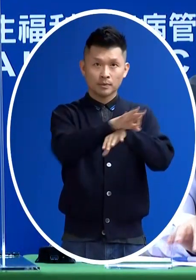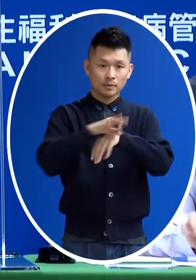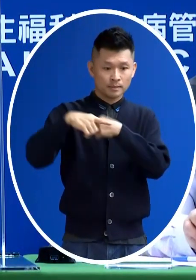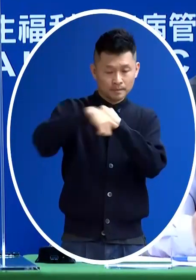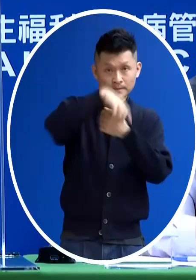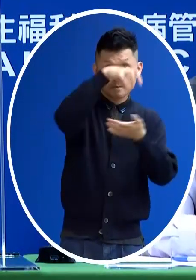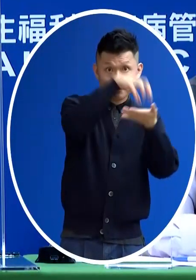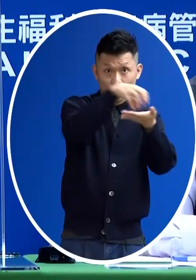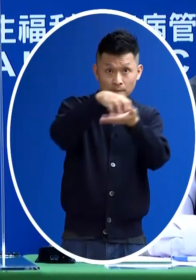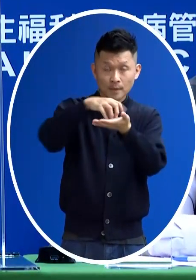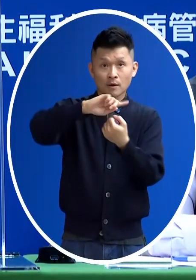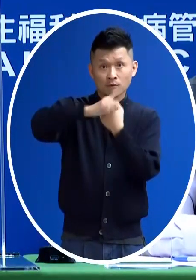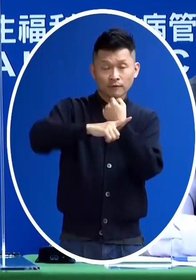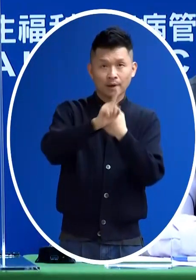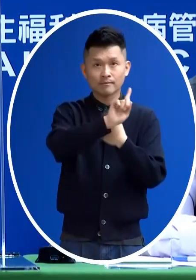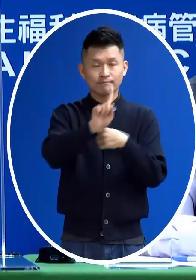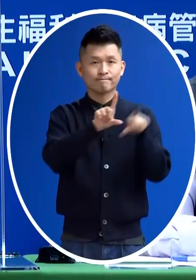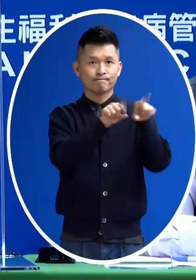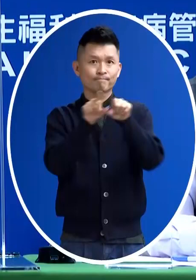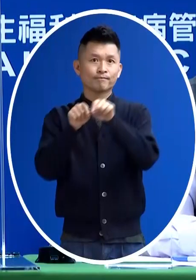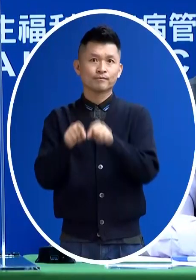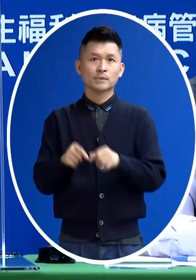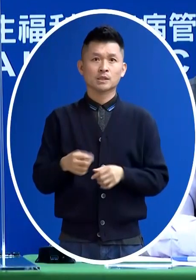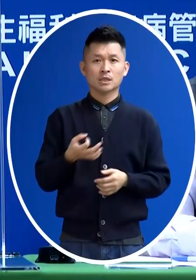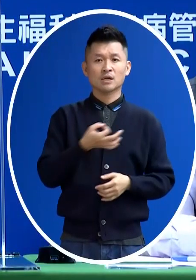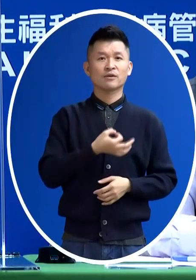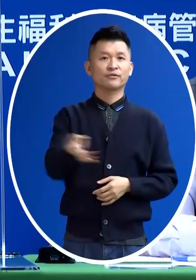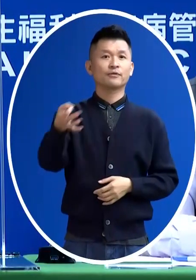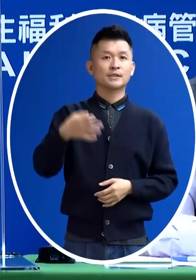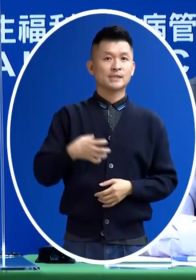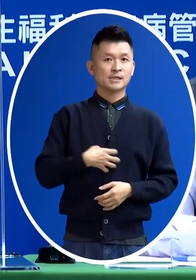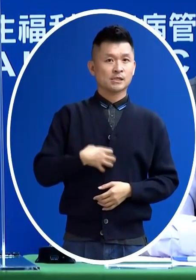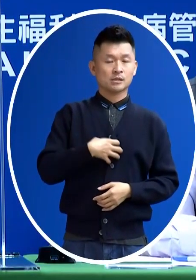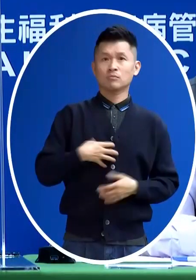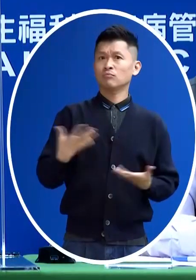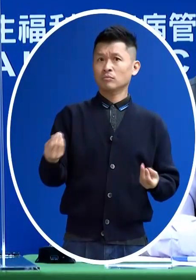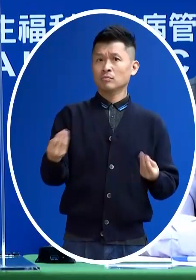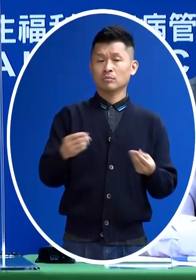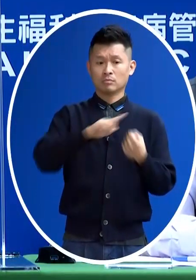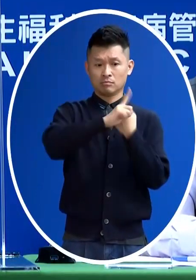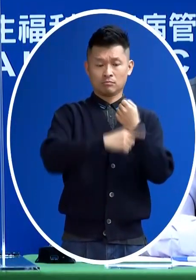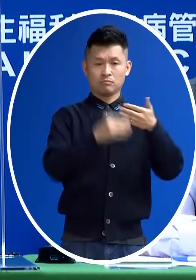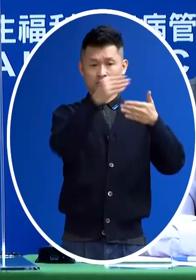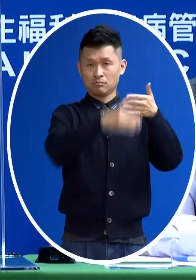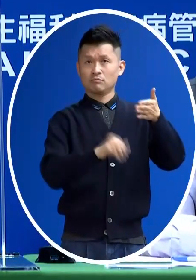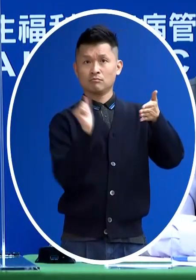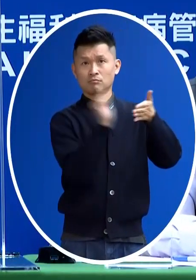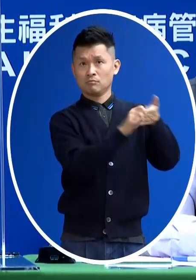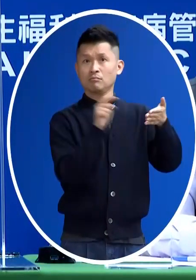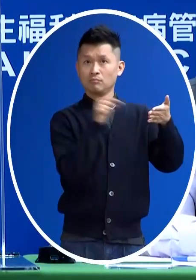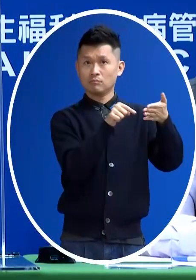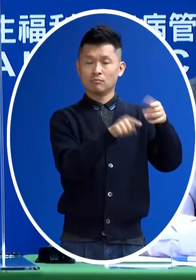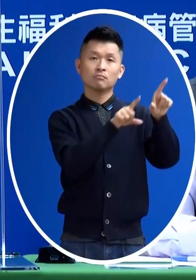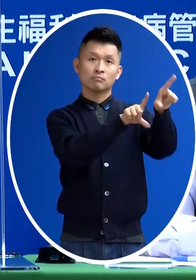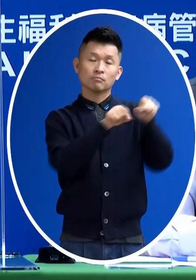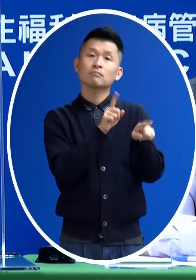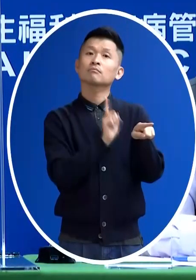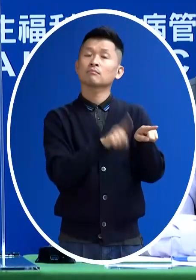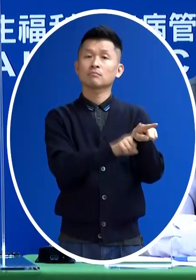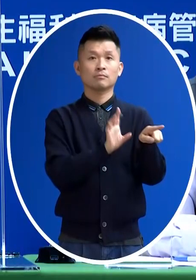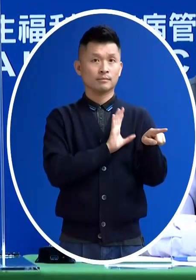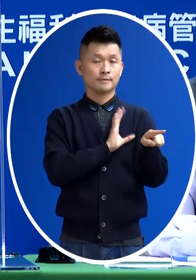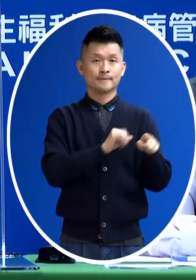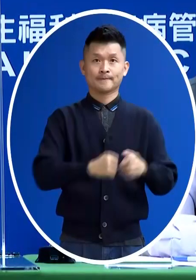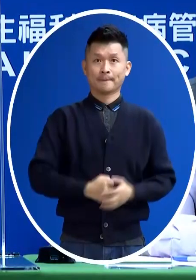律的支持之下来做使用，没有所谓的不甘不愿的事情，办法定在那里就照办法来做施